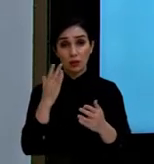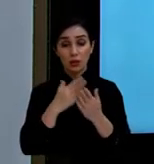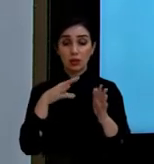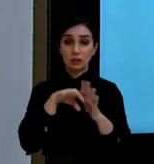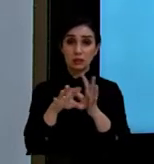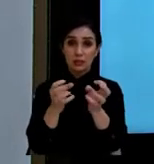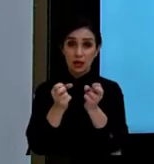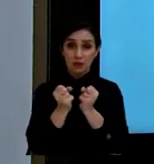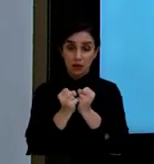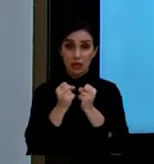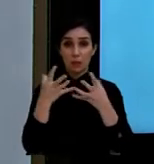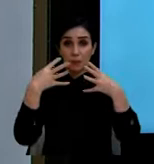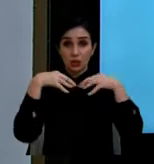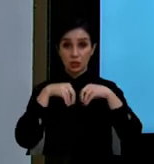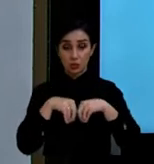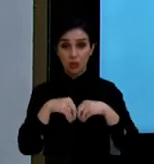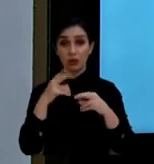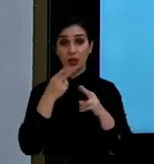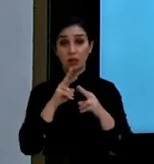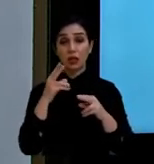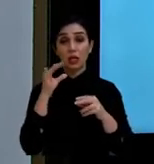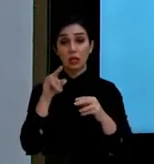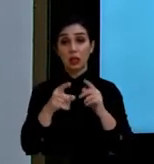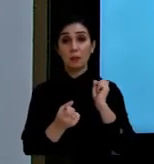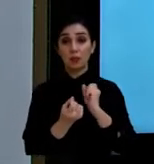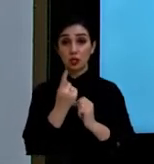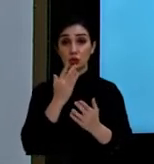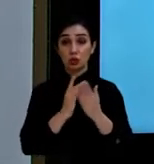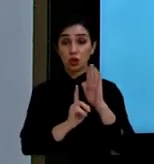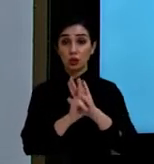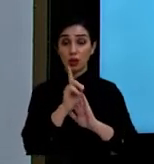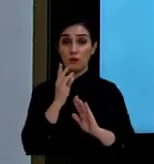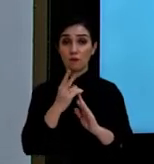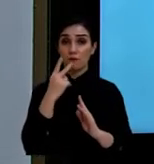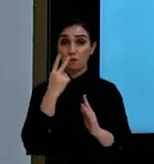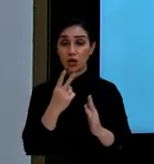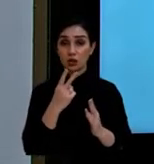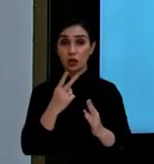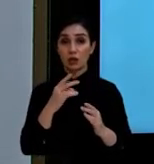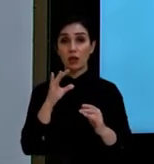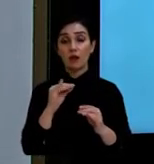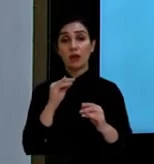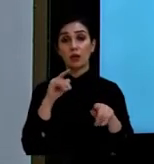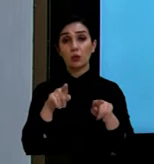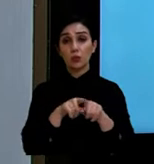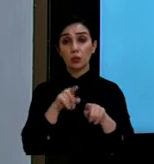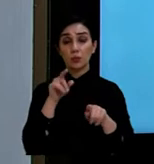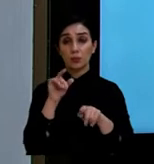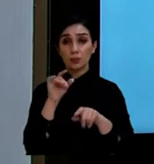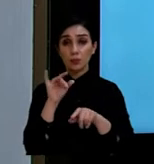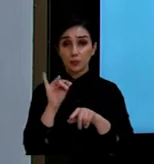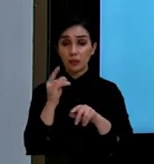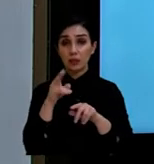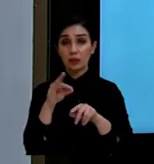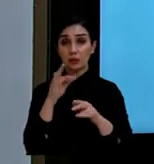ядро захватывает это, поглощает этот нейтрон, и там начинается внутри ядра брожение. Брожение, и